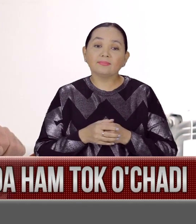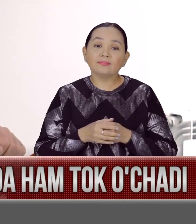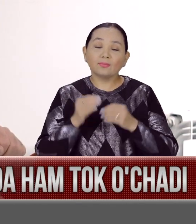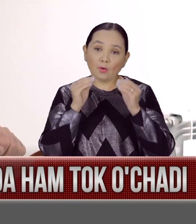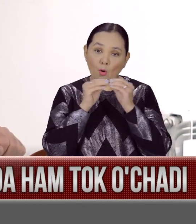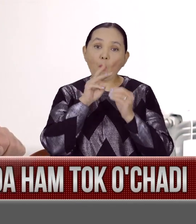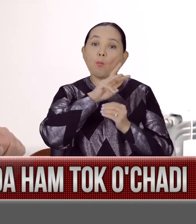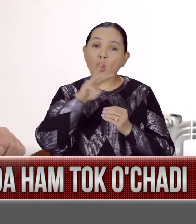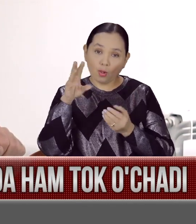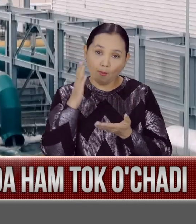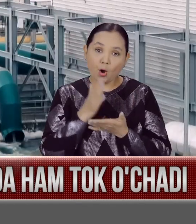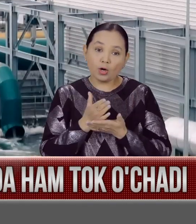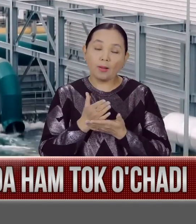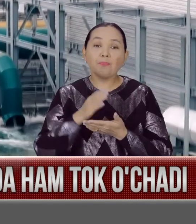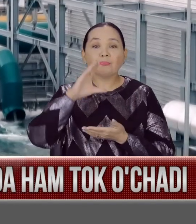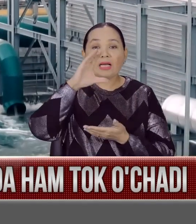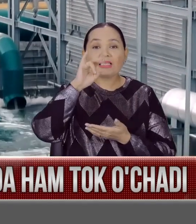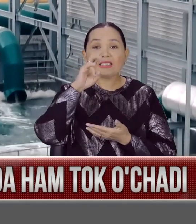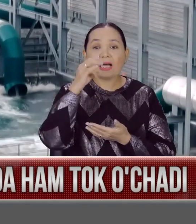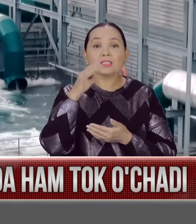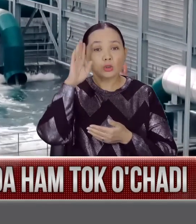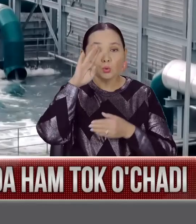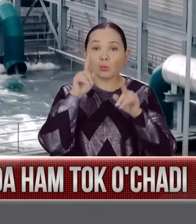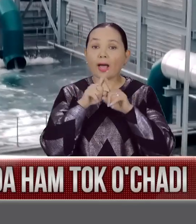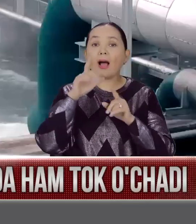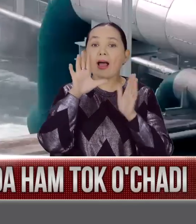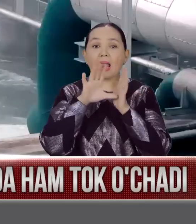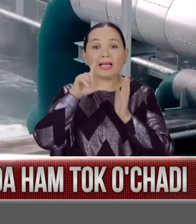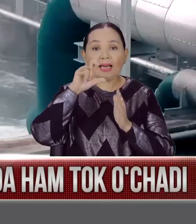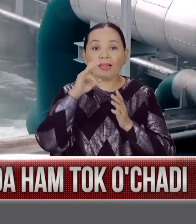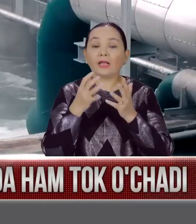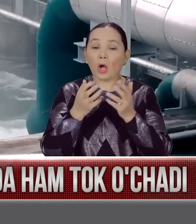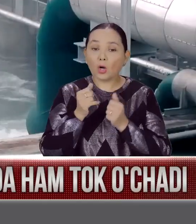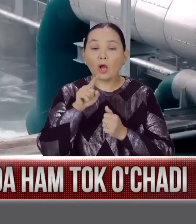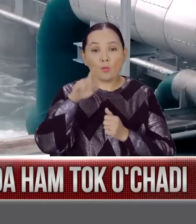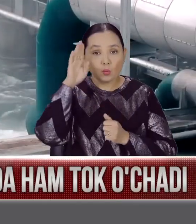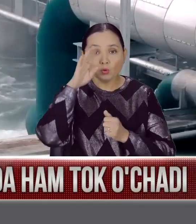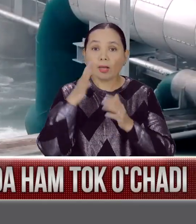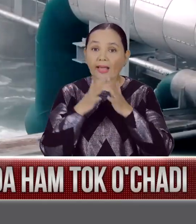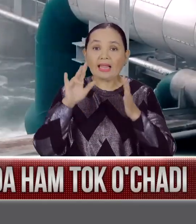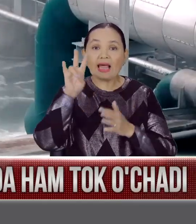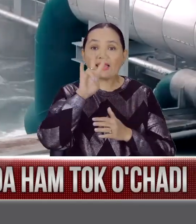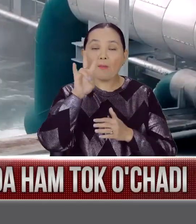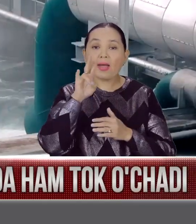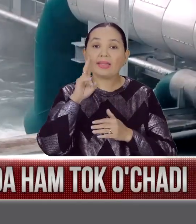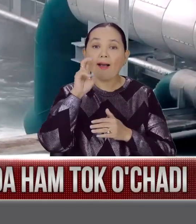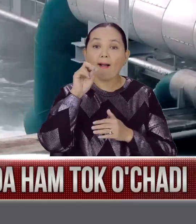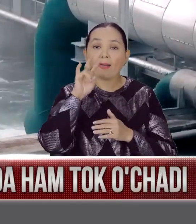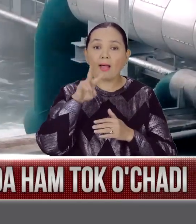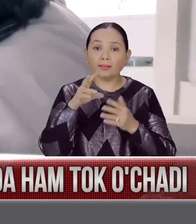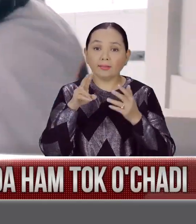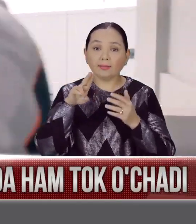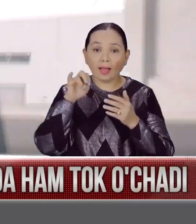10 million ham bor. Stansiyada suvdan ham elektr energiya olinadi. Bu suv Katta Namangan kanalidan olamiz biz. Bu